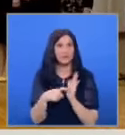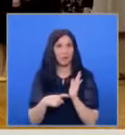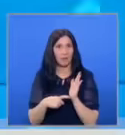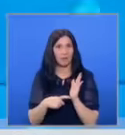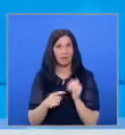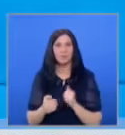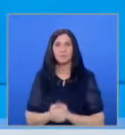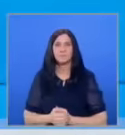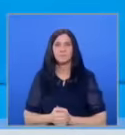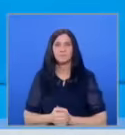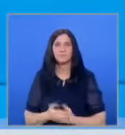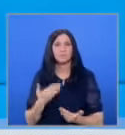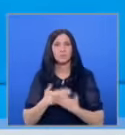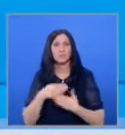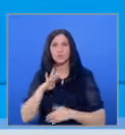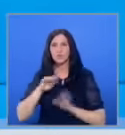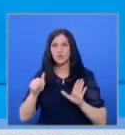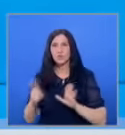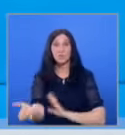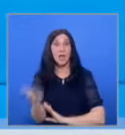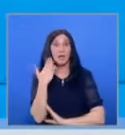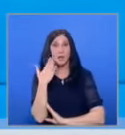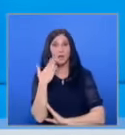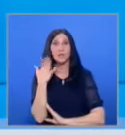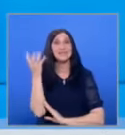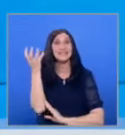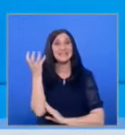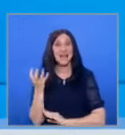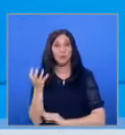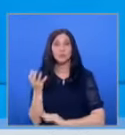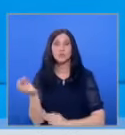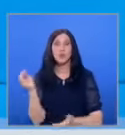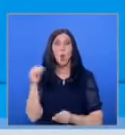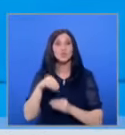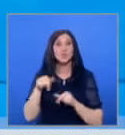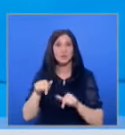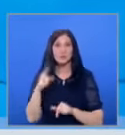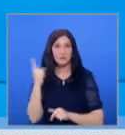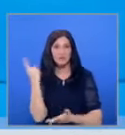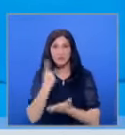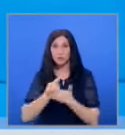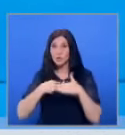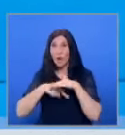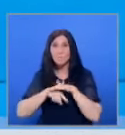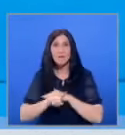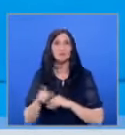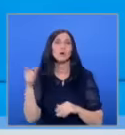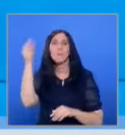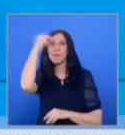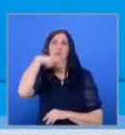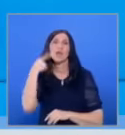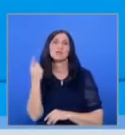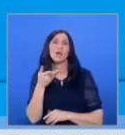законодателство. Близо 46 000 зрелостници се явиха днес на първата задължителна матура по български език и